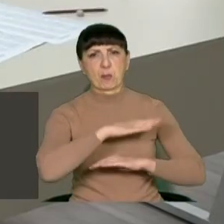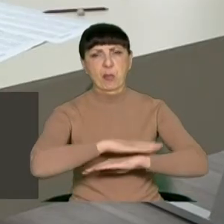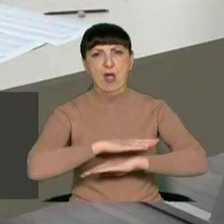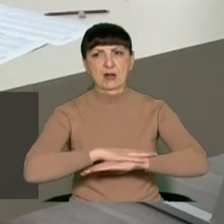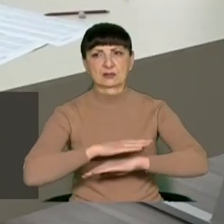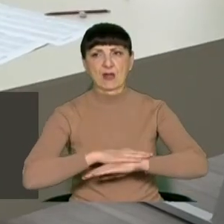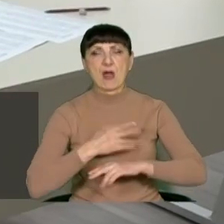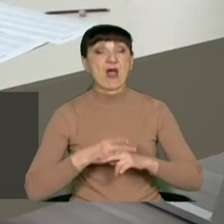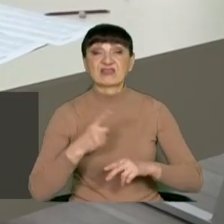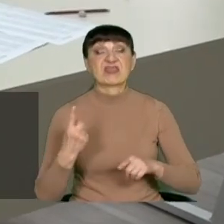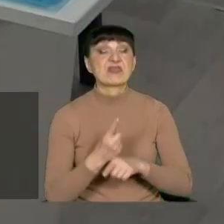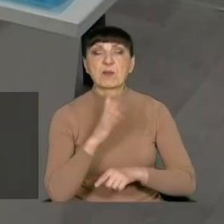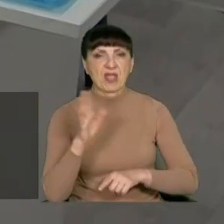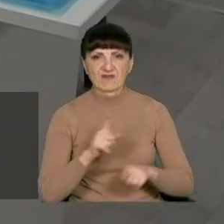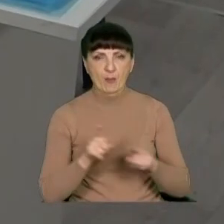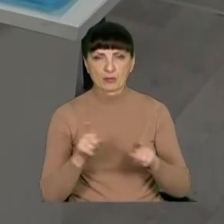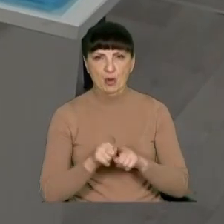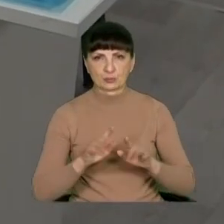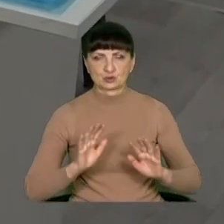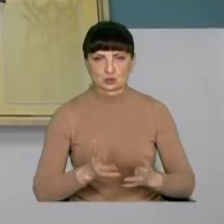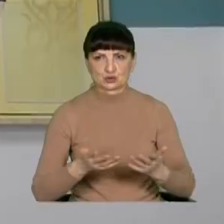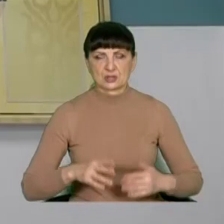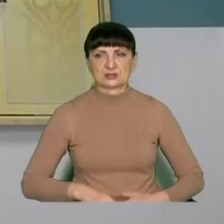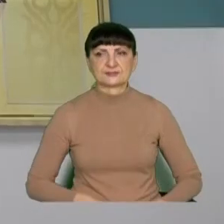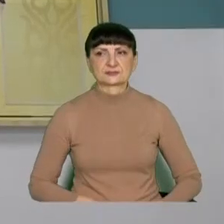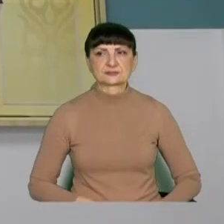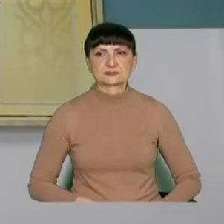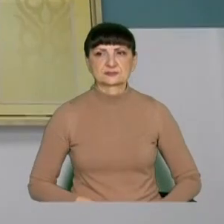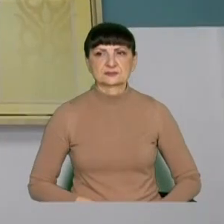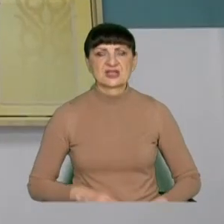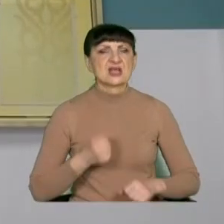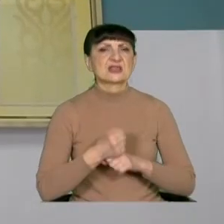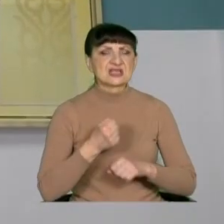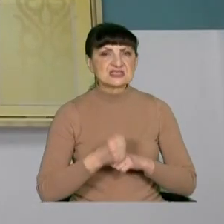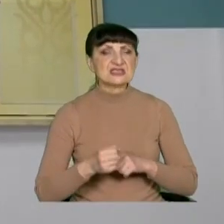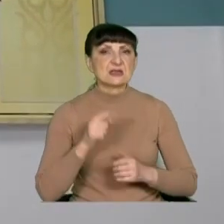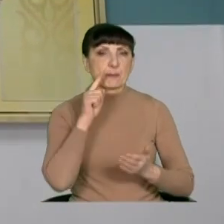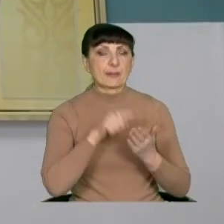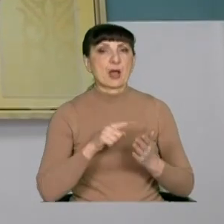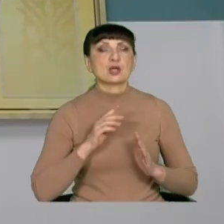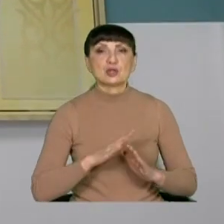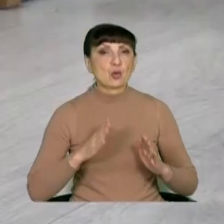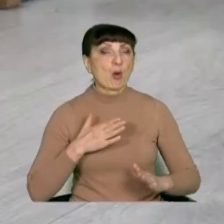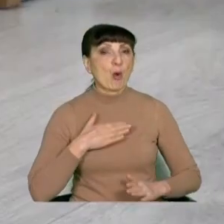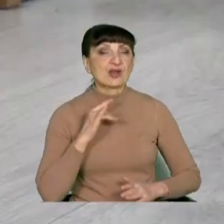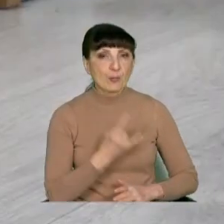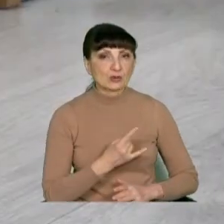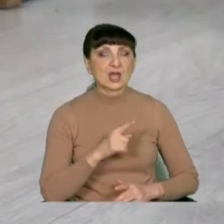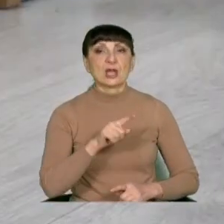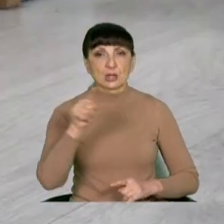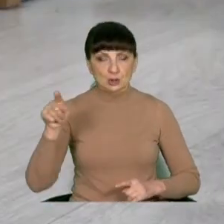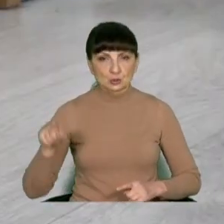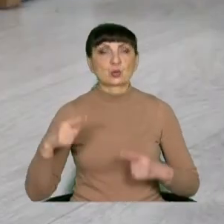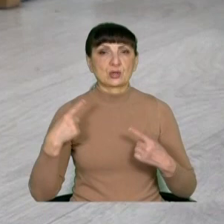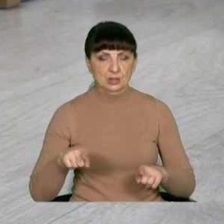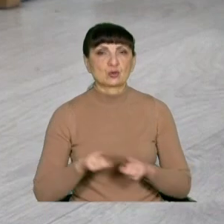Оказалось, что это далеко не первая подобная история. Моральное, психологическое насилие оказывалось не только над моим ребенком, но и над